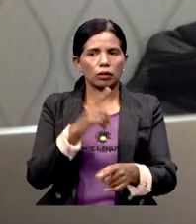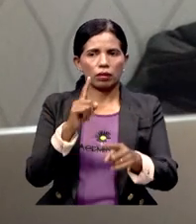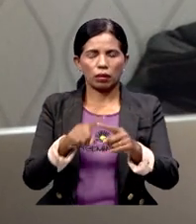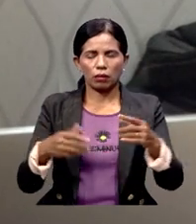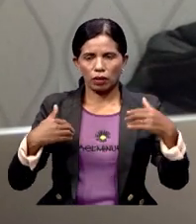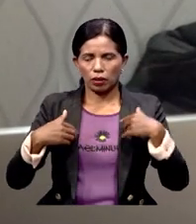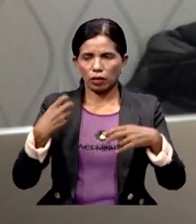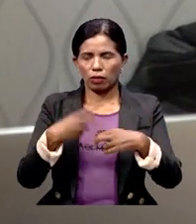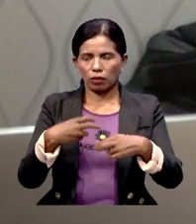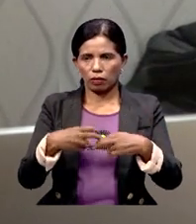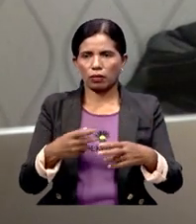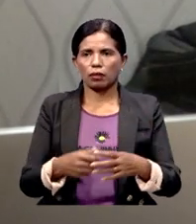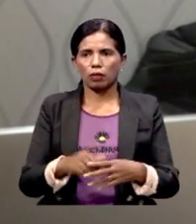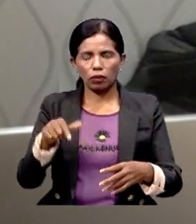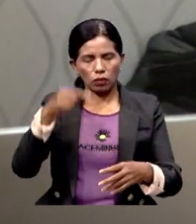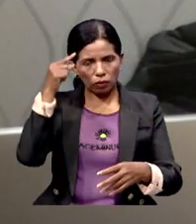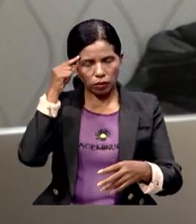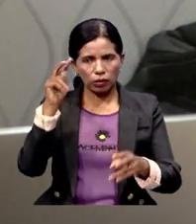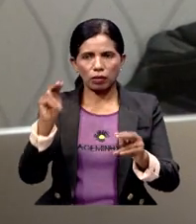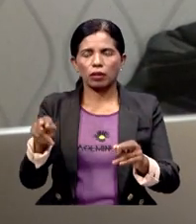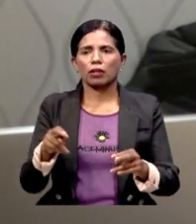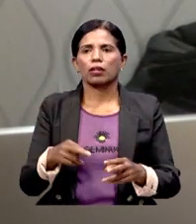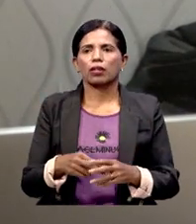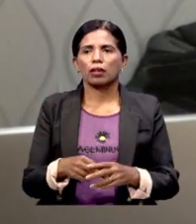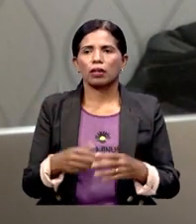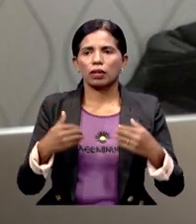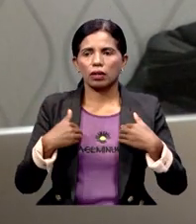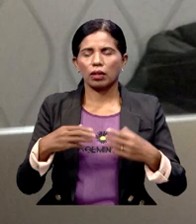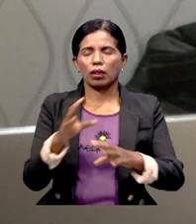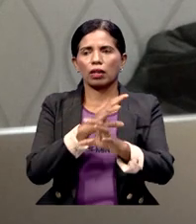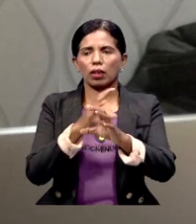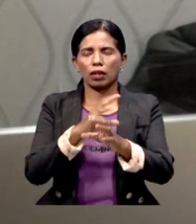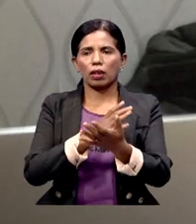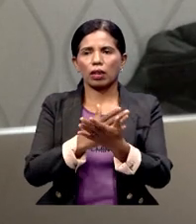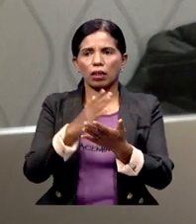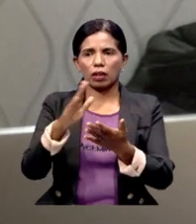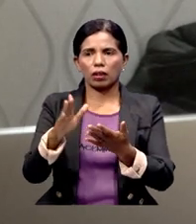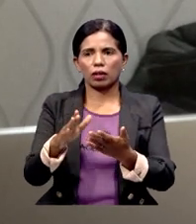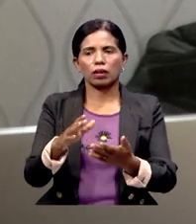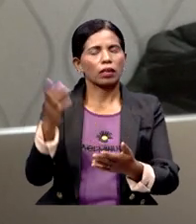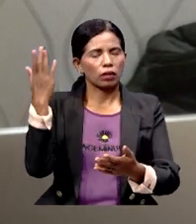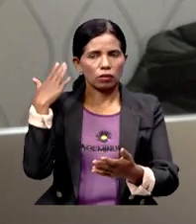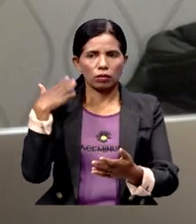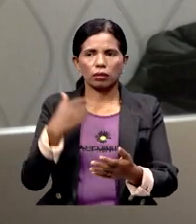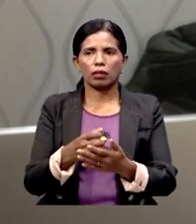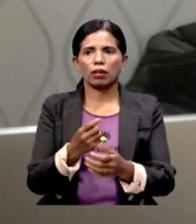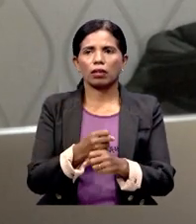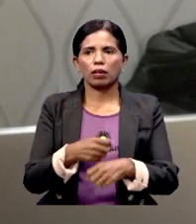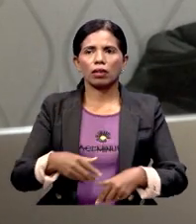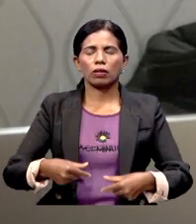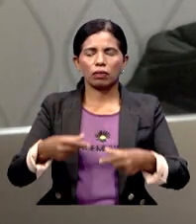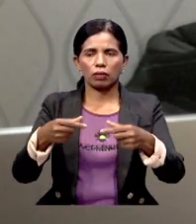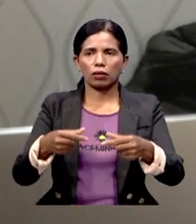impact tamba governo rasik mos ia ia kareta en sosa kareta i depois kareta sir tuan tuan ne alo lelaun